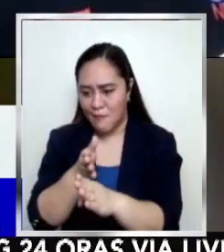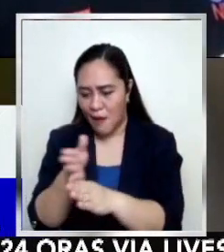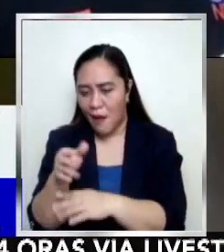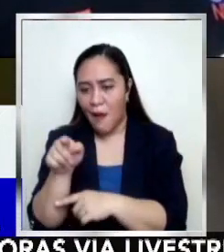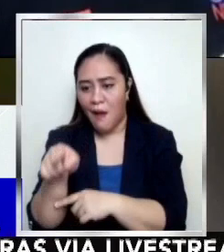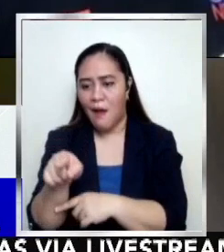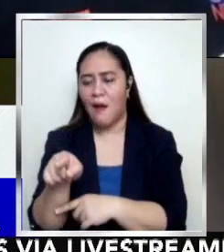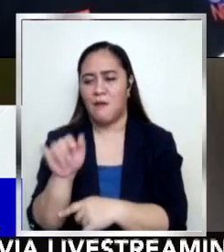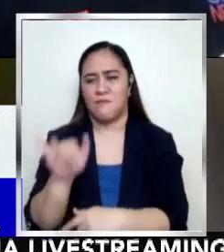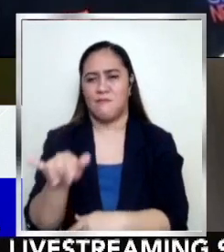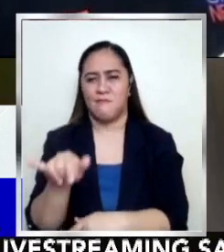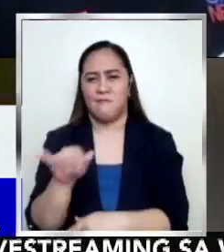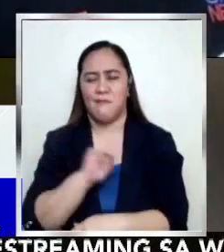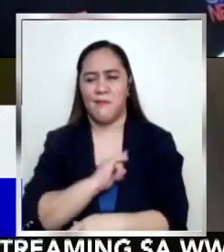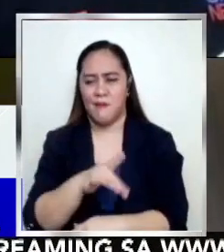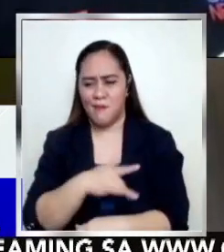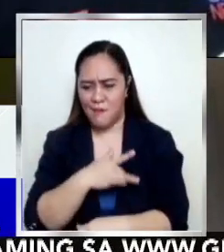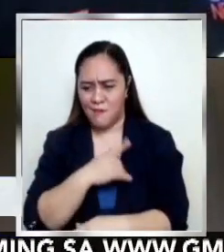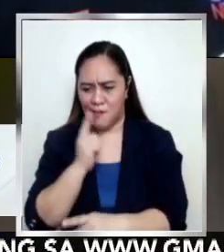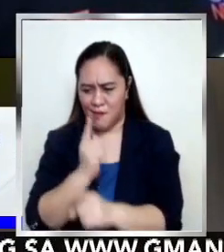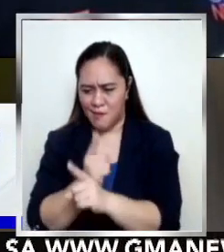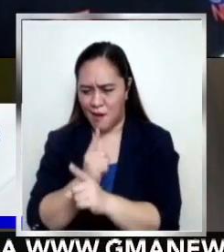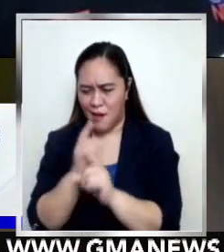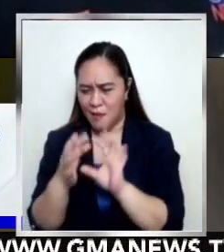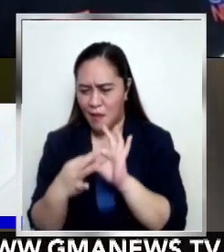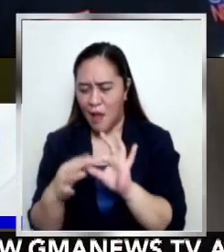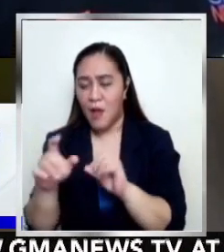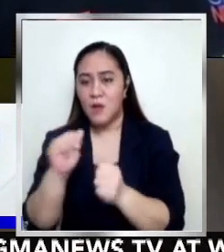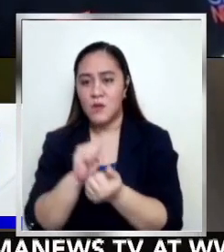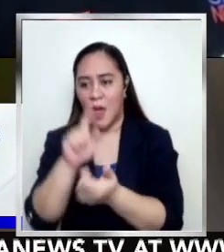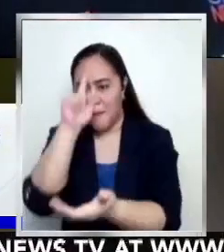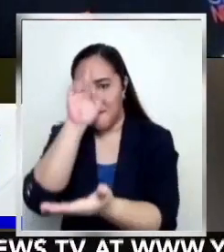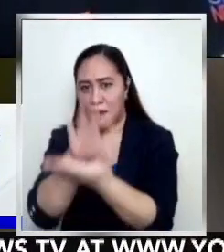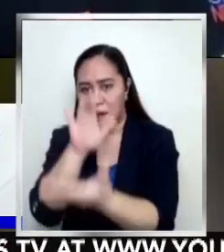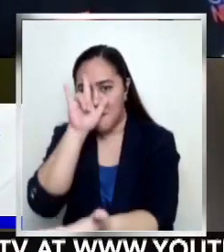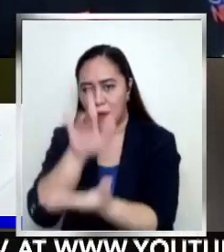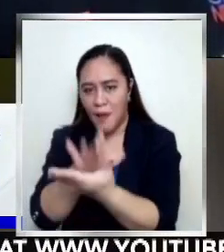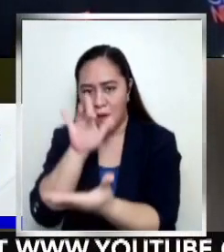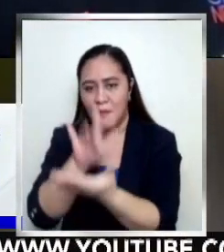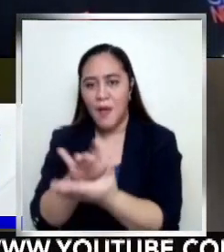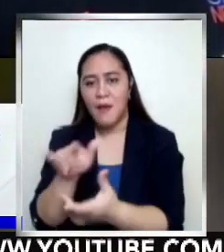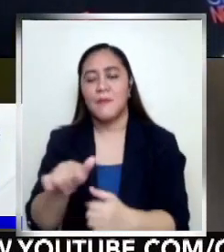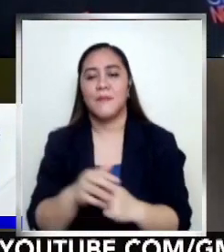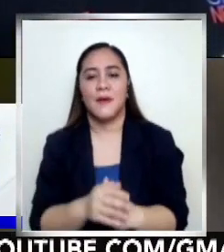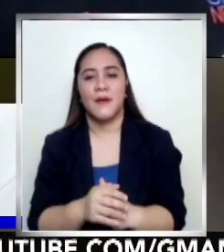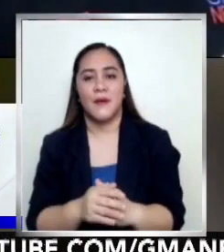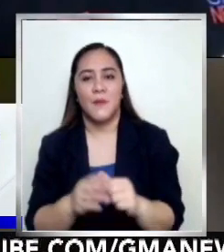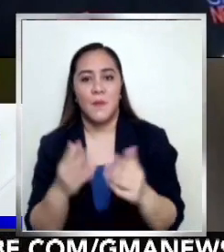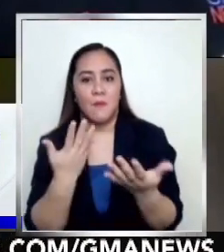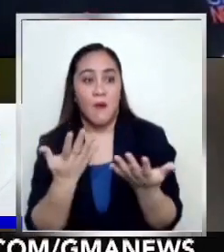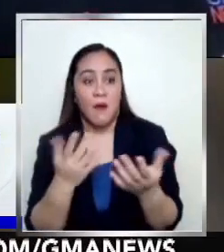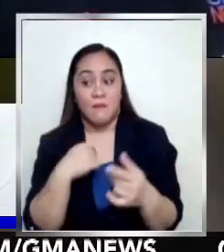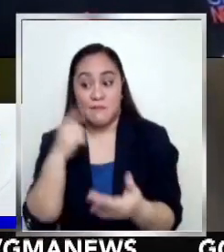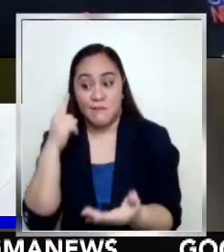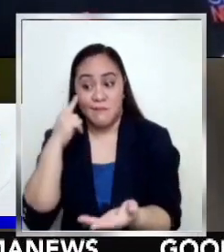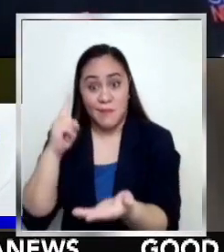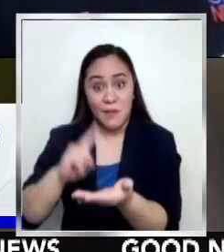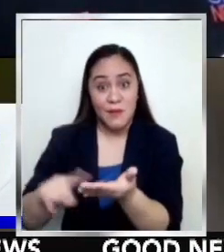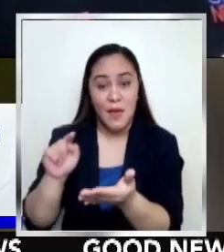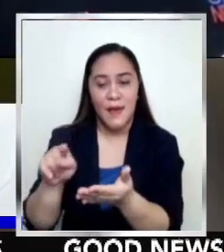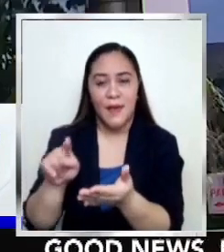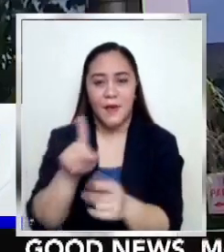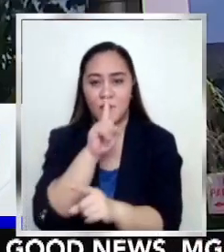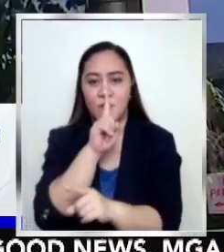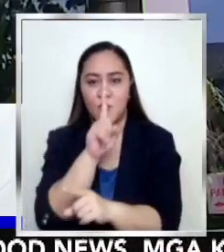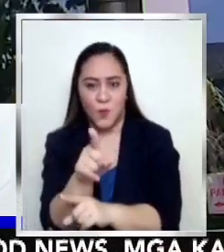gusto natin maging totoo kaya naniniwala tayo agad. Without checking kung mapagkakatiwalaan nga ba yung source na